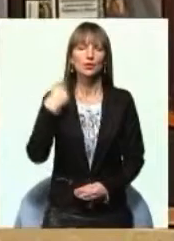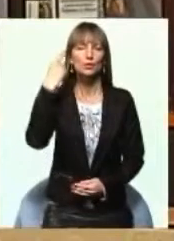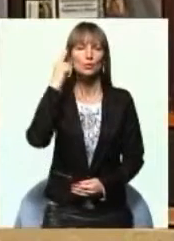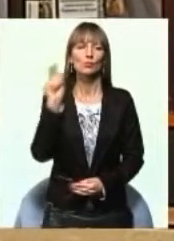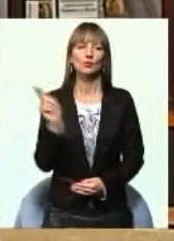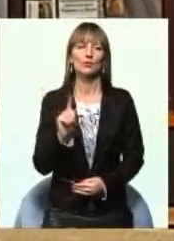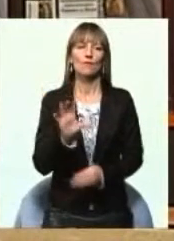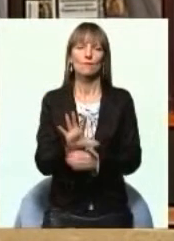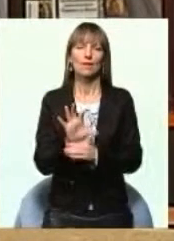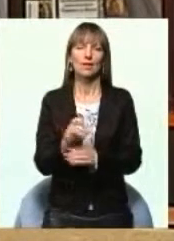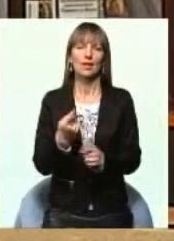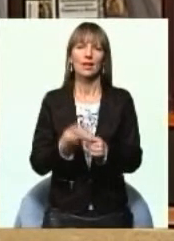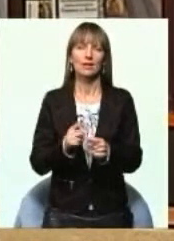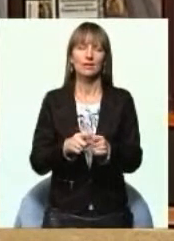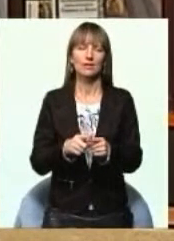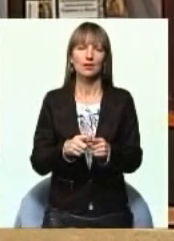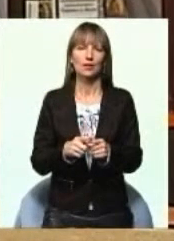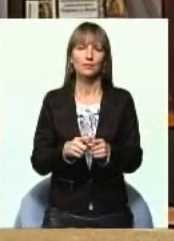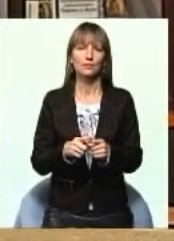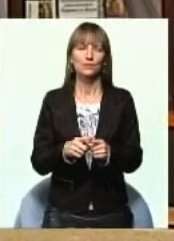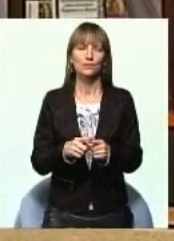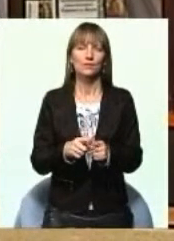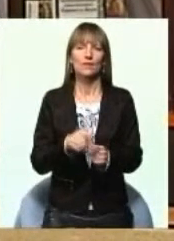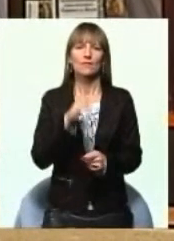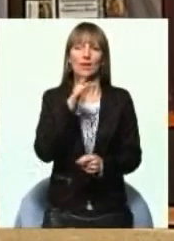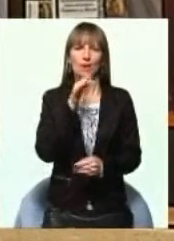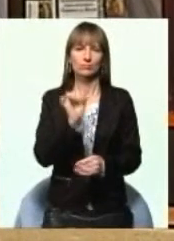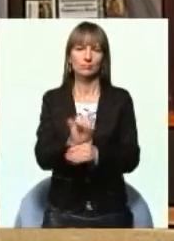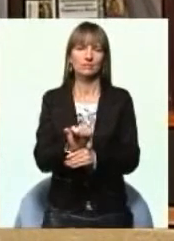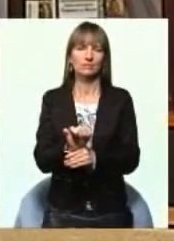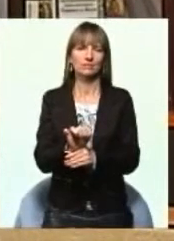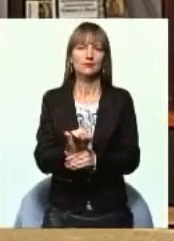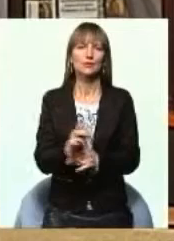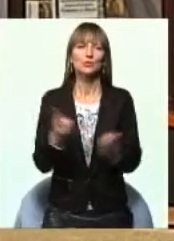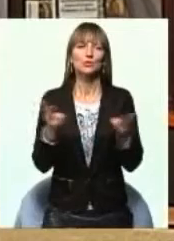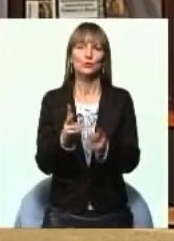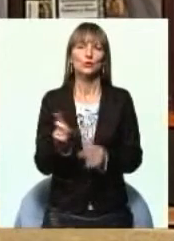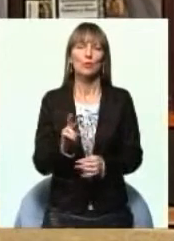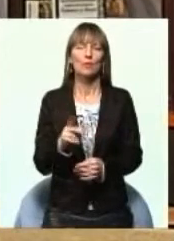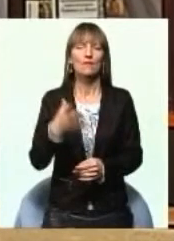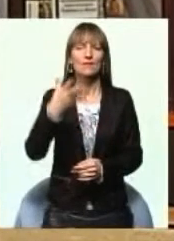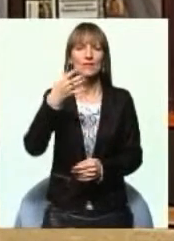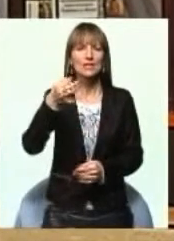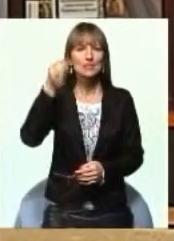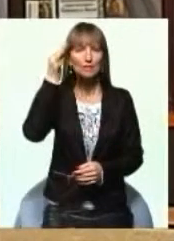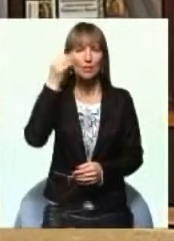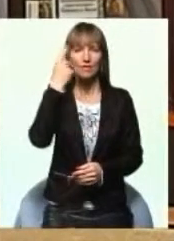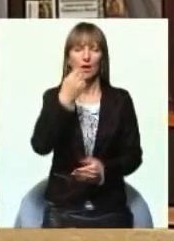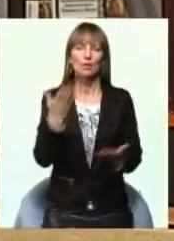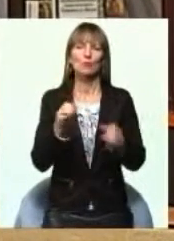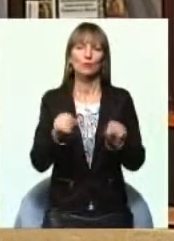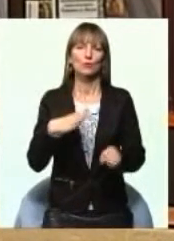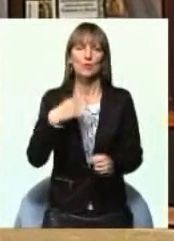що фотографія – це запечатлений момент, который нужен, чтобы вспомнить какую-то информацию, которую забыл.